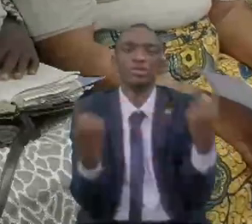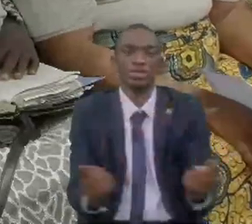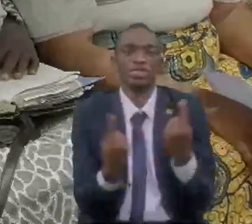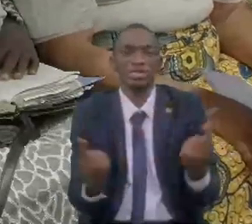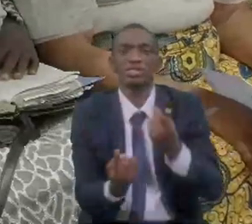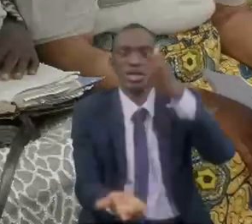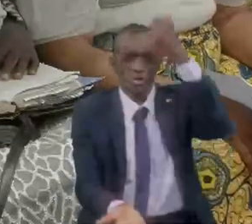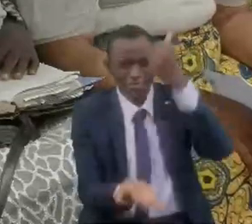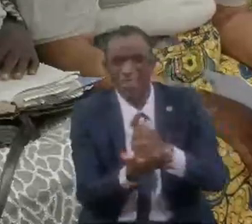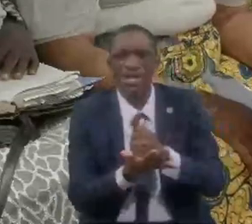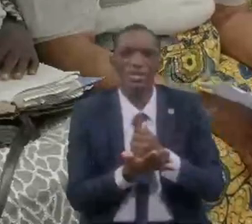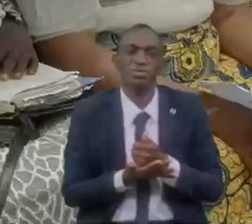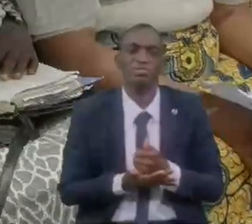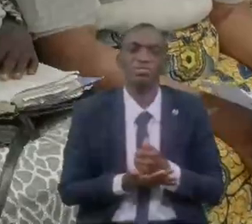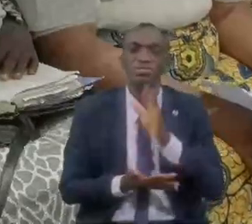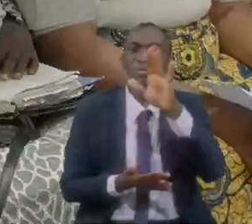Amen.